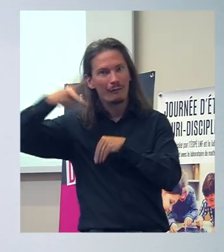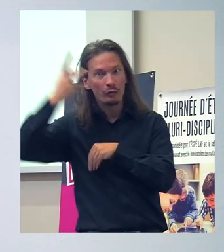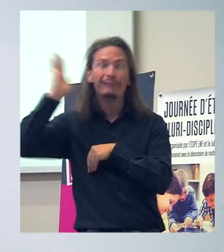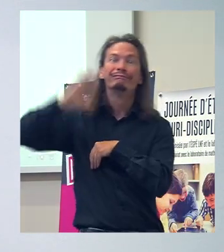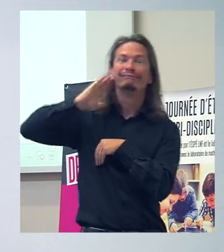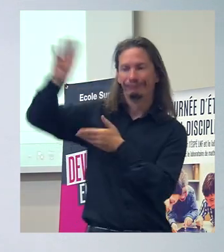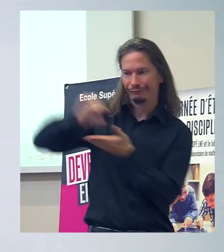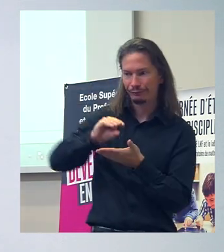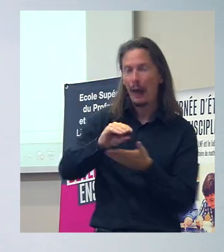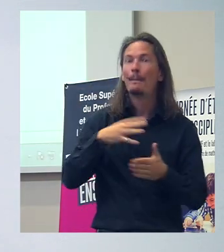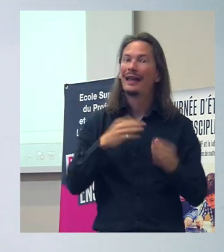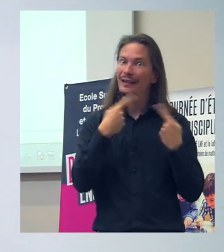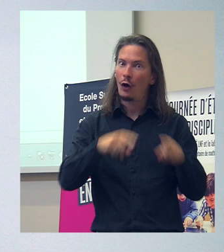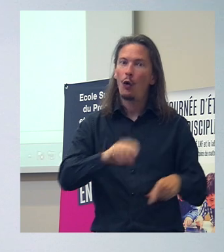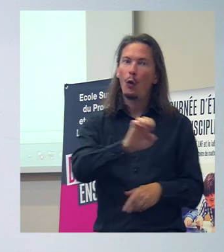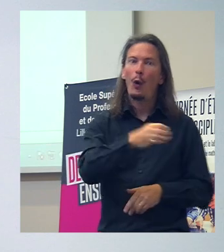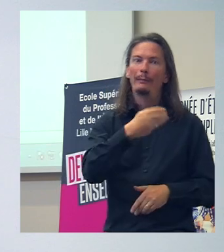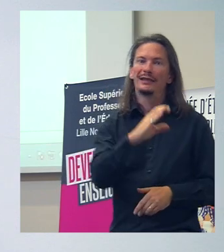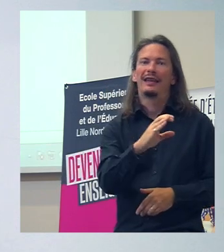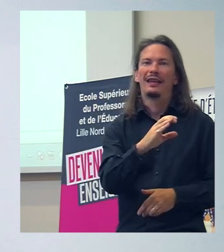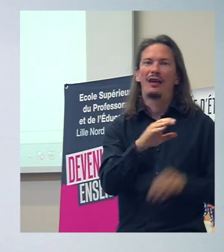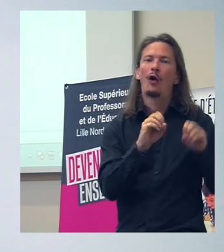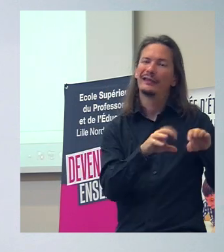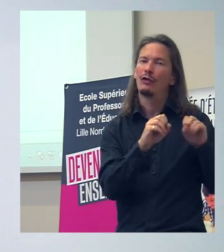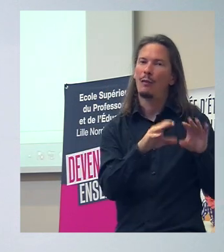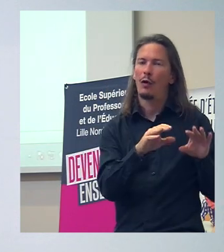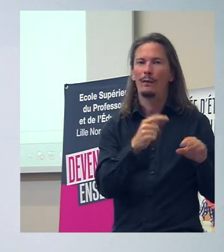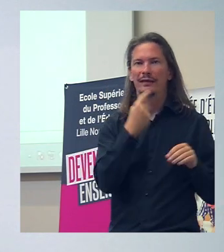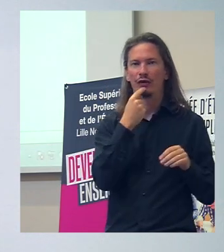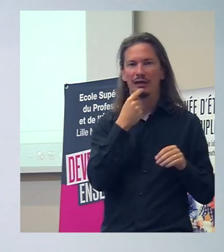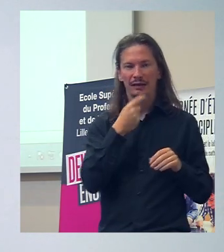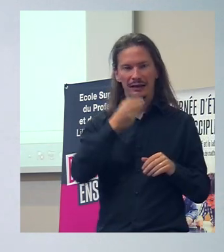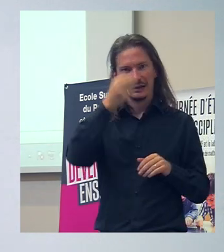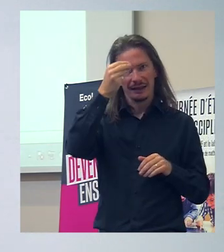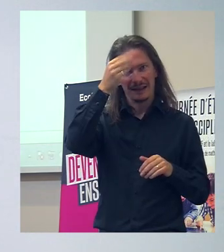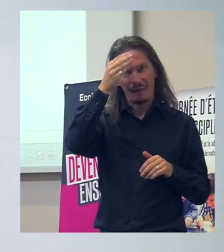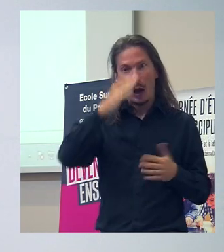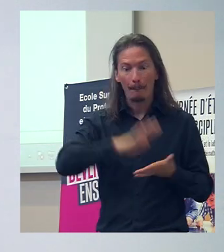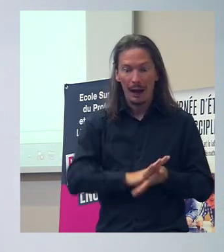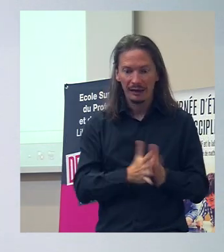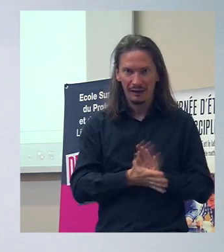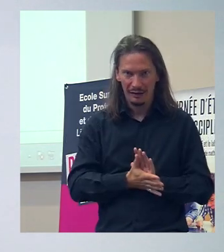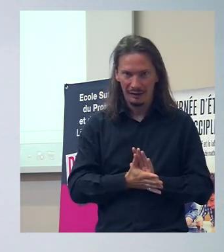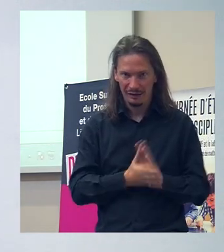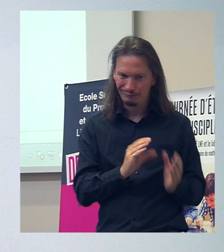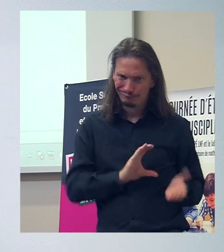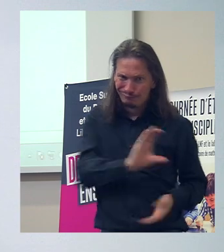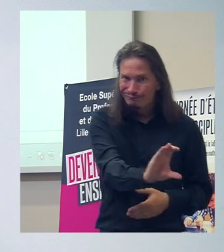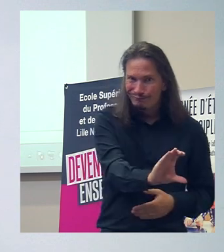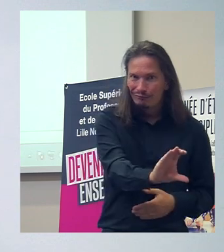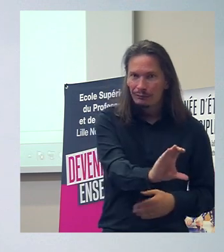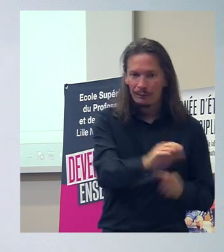lorsqu'on fait de l'enseignement moral et civique, on se situe au niveau de la transmission d'un savoir pratique,